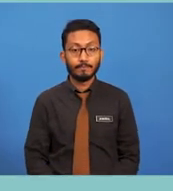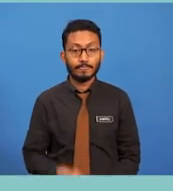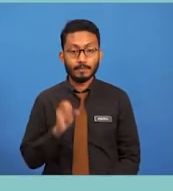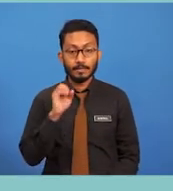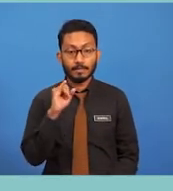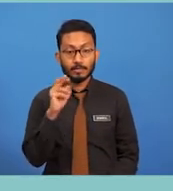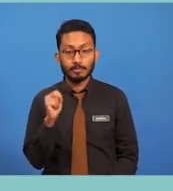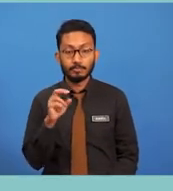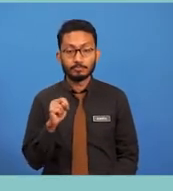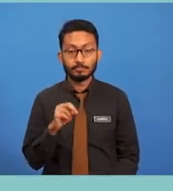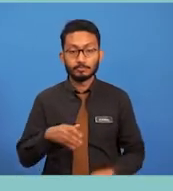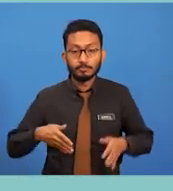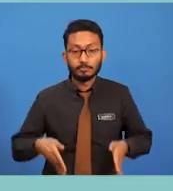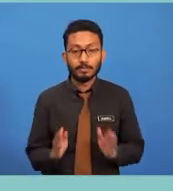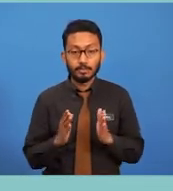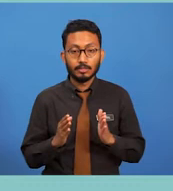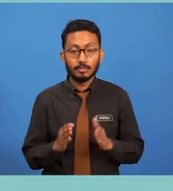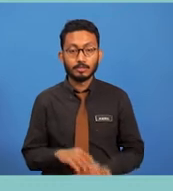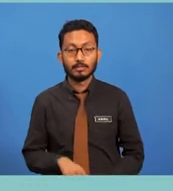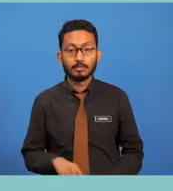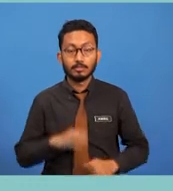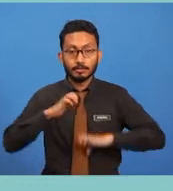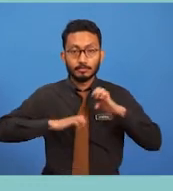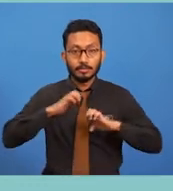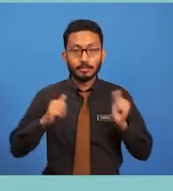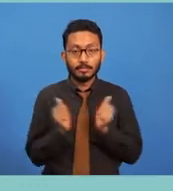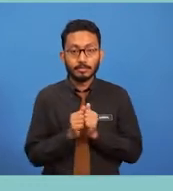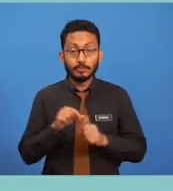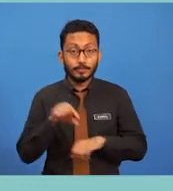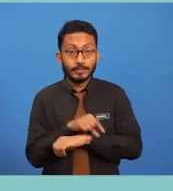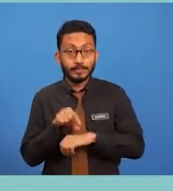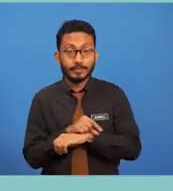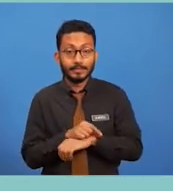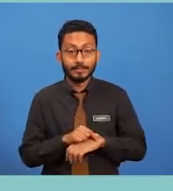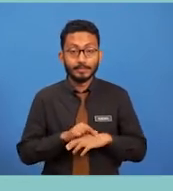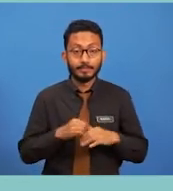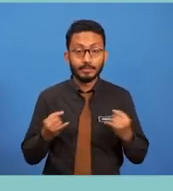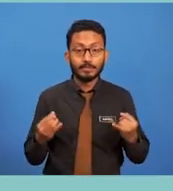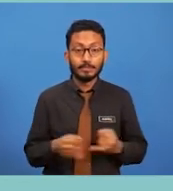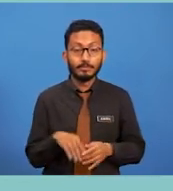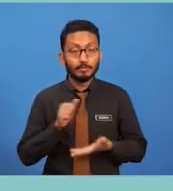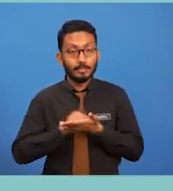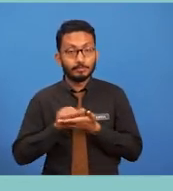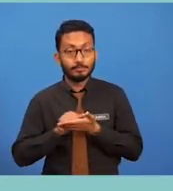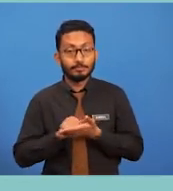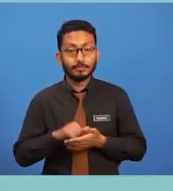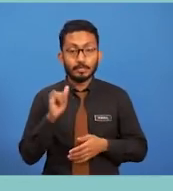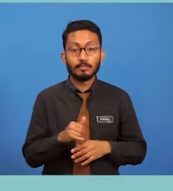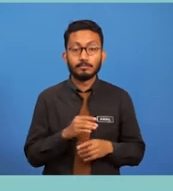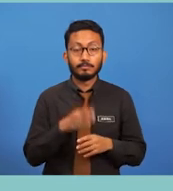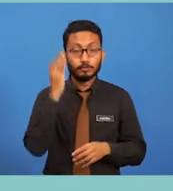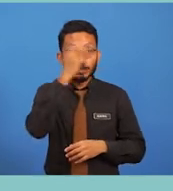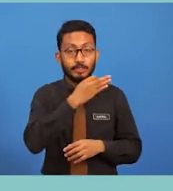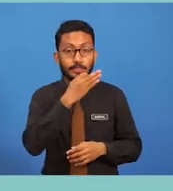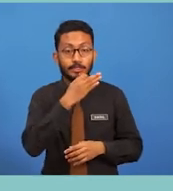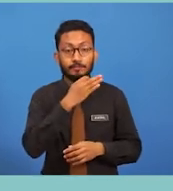Mino menjalankan eksperimen dengan menggunakan serbuk pencuci yang bersifat alkali.